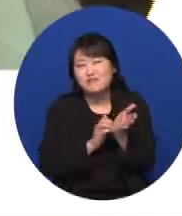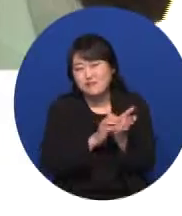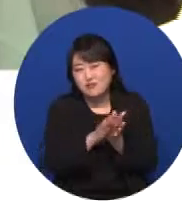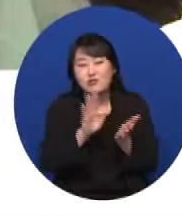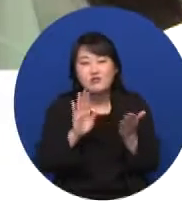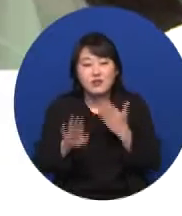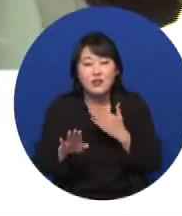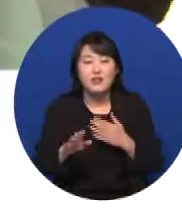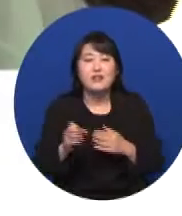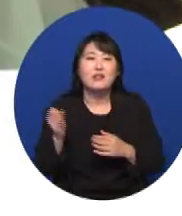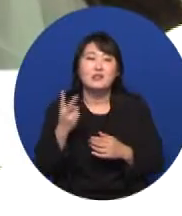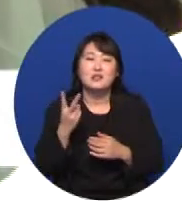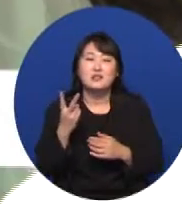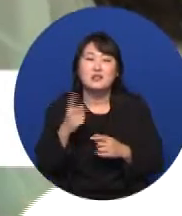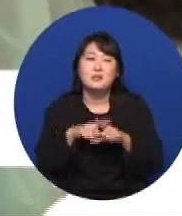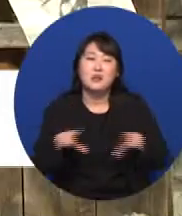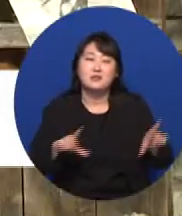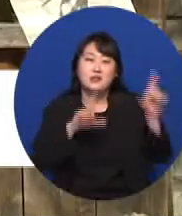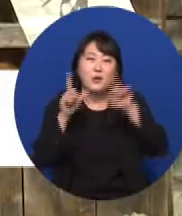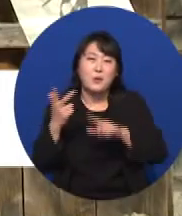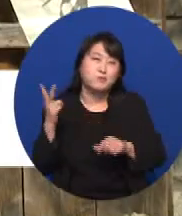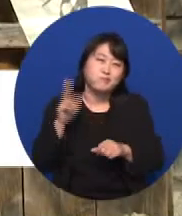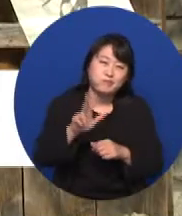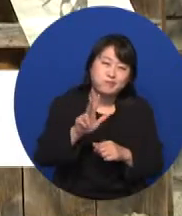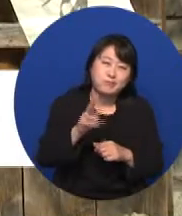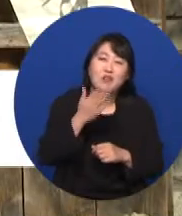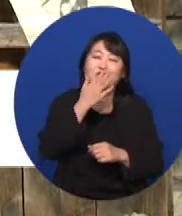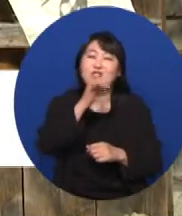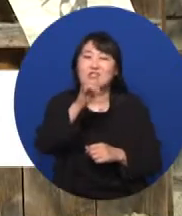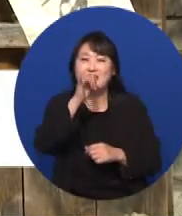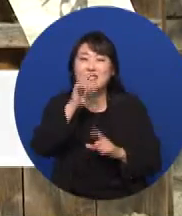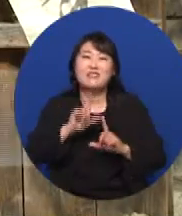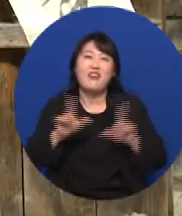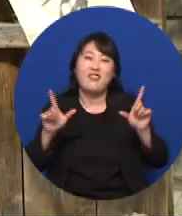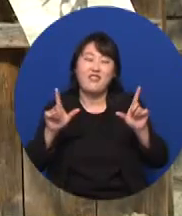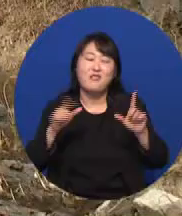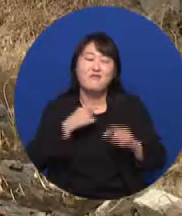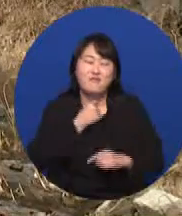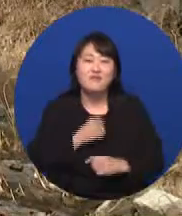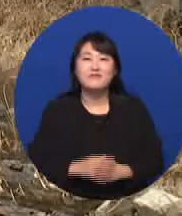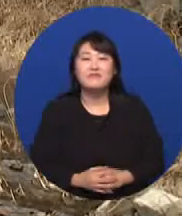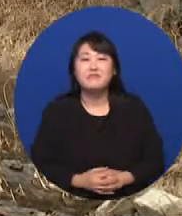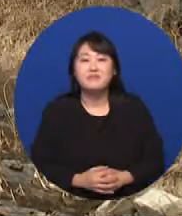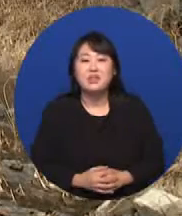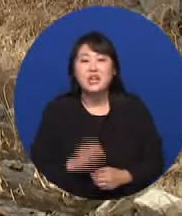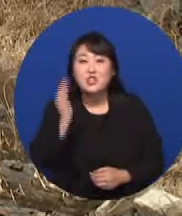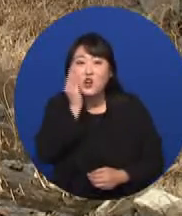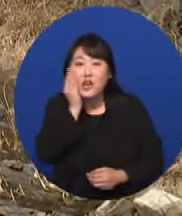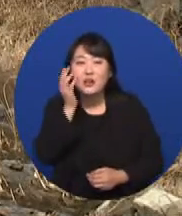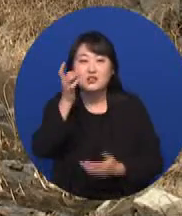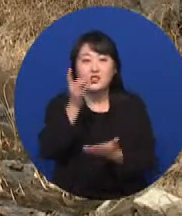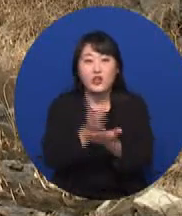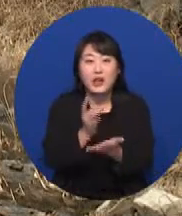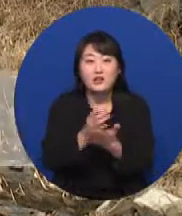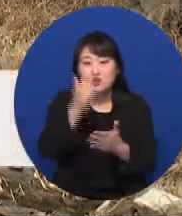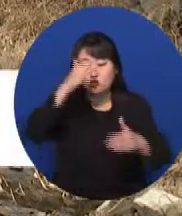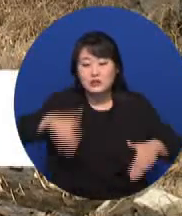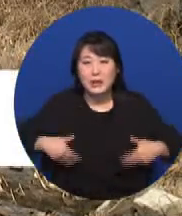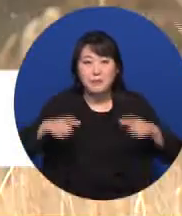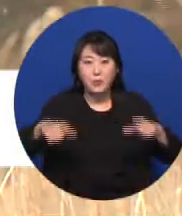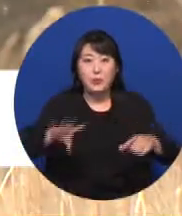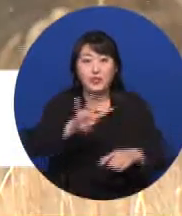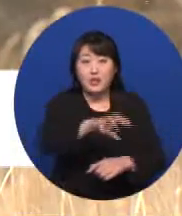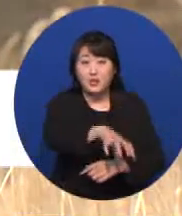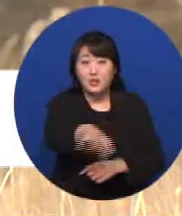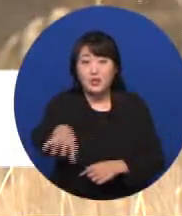일상생활로 돌아갈 수 있는 해 만큼 한해가 됐으면 좋겠구요 청양 과 천안 등 충남 내륙 4개 시